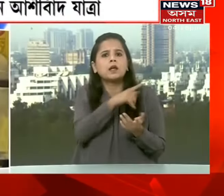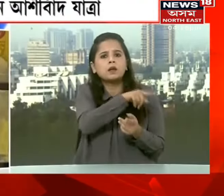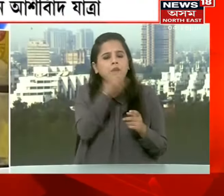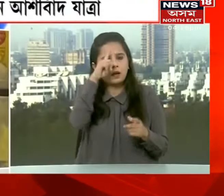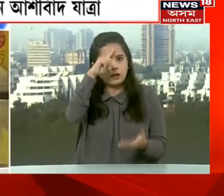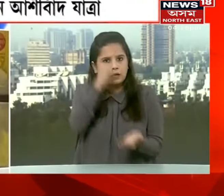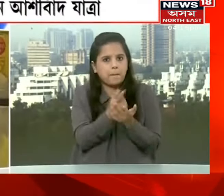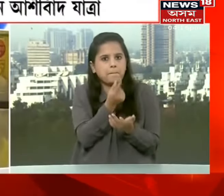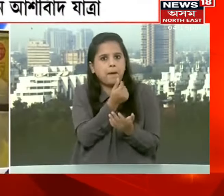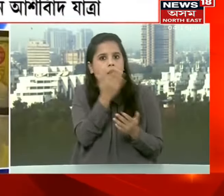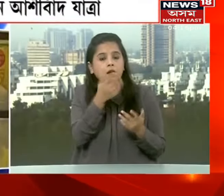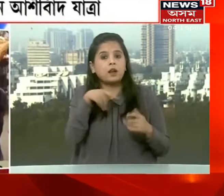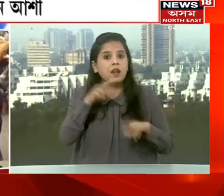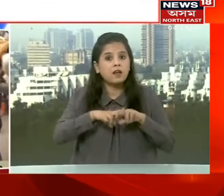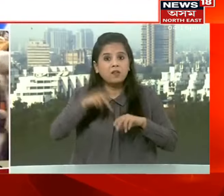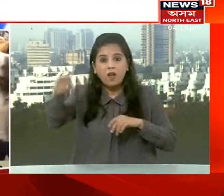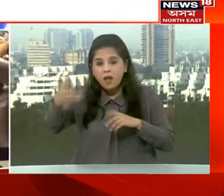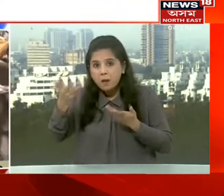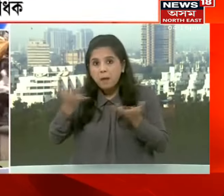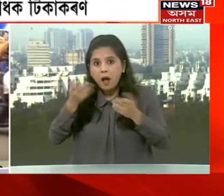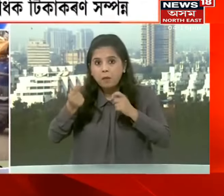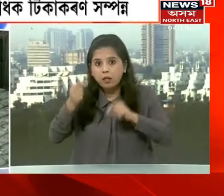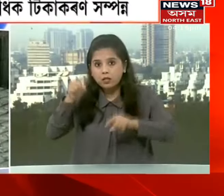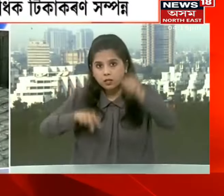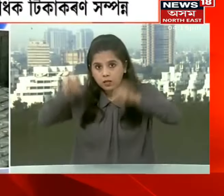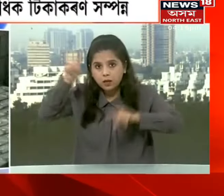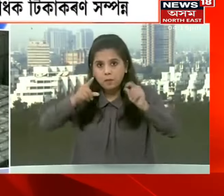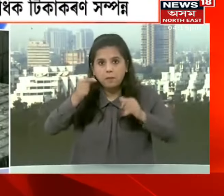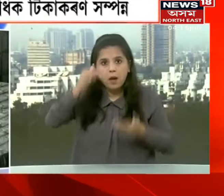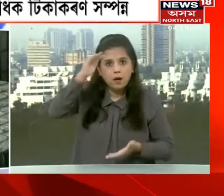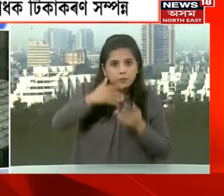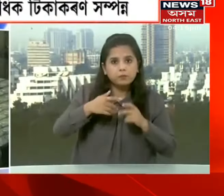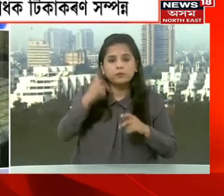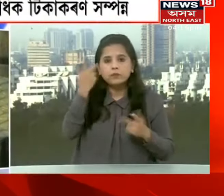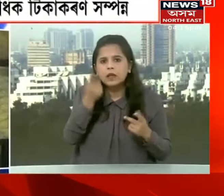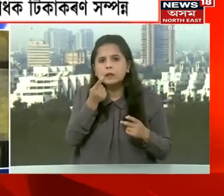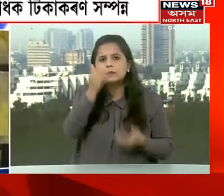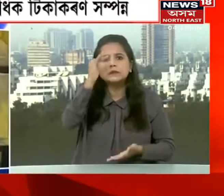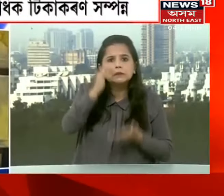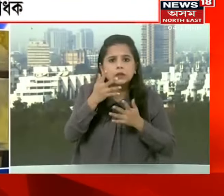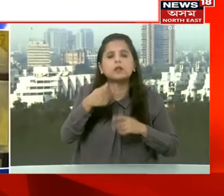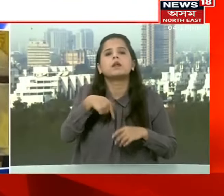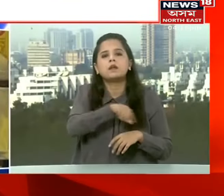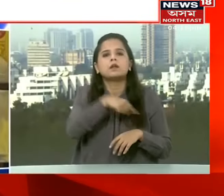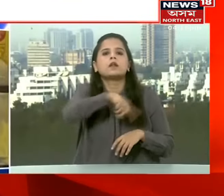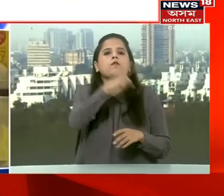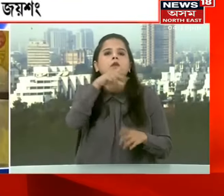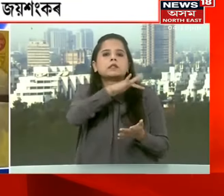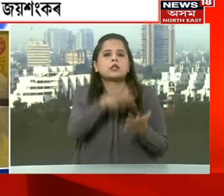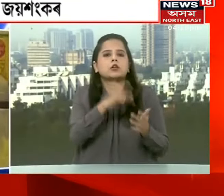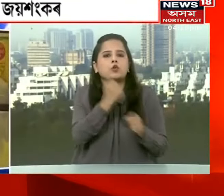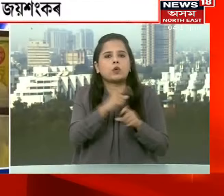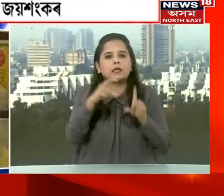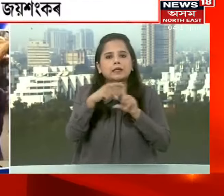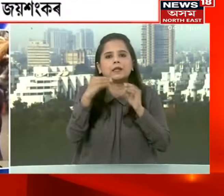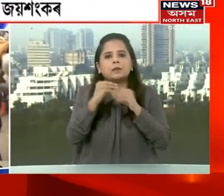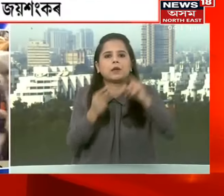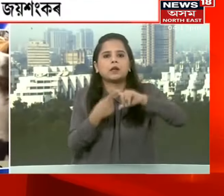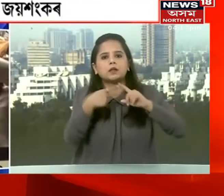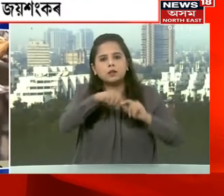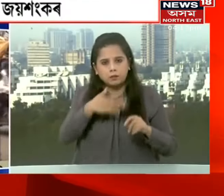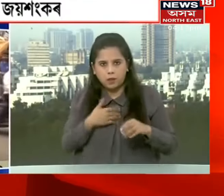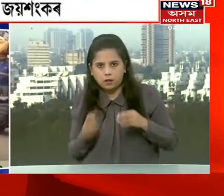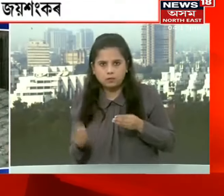करेगा। अगर बाजार में उतार चढ़ाव आया, मूल्य कम हुआ, तो अंतर की राशि केंद्र सरकार डीबीटी के माध्यम से करेगा।